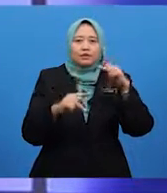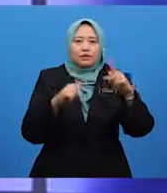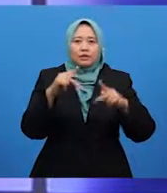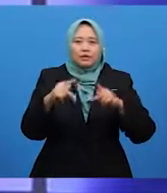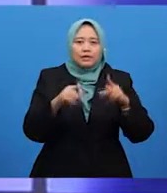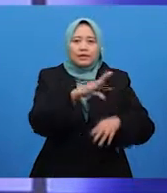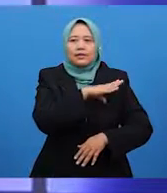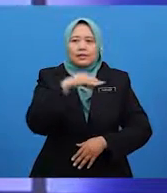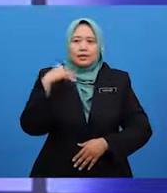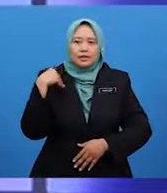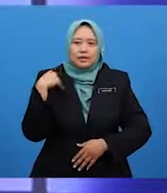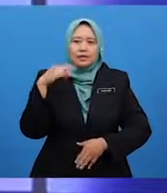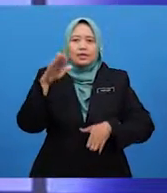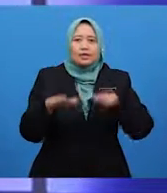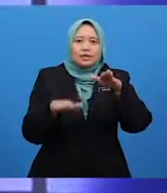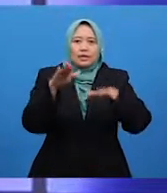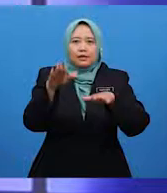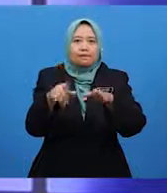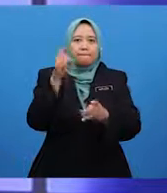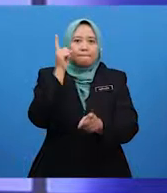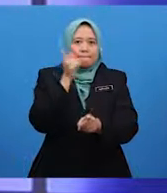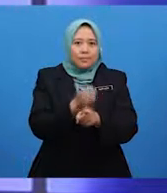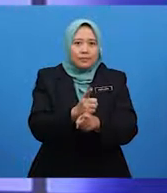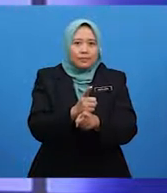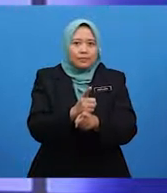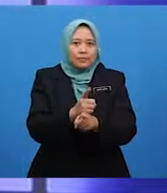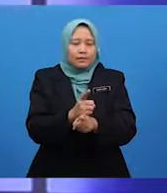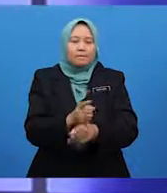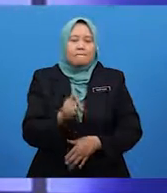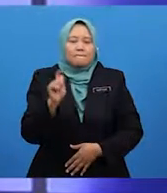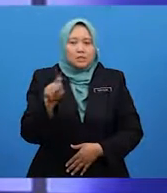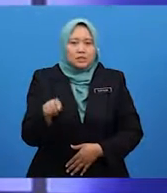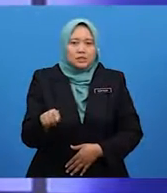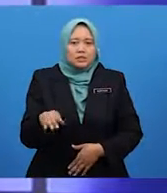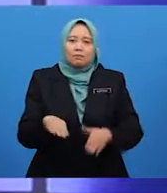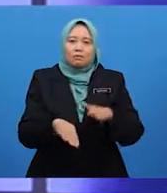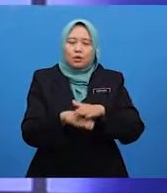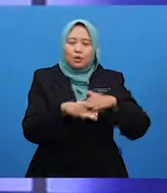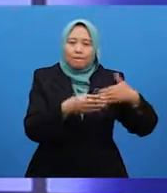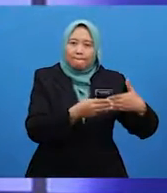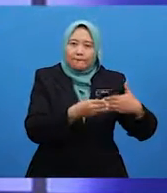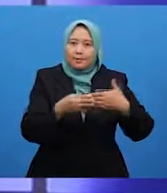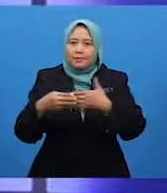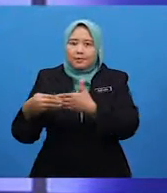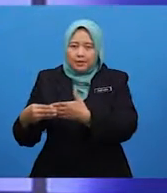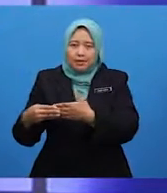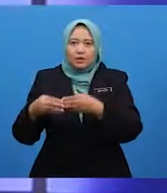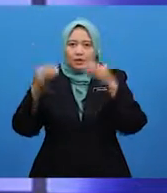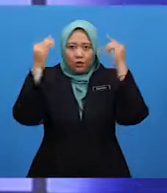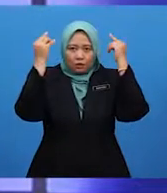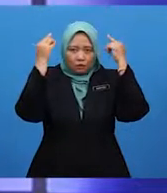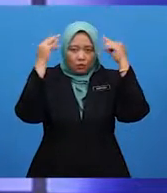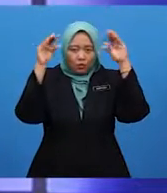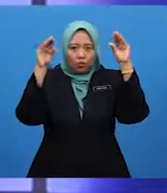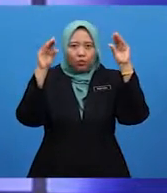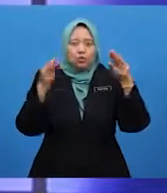yang betul, serta jangan lupa di bawah bimbingan guru. Kata orang tu kalau belajar tanpa berguru, nanti akan sesat